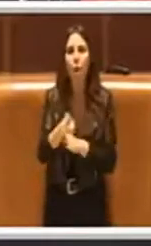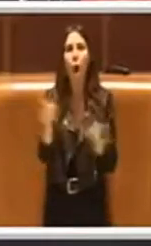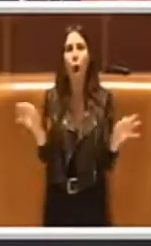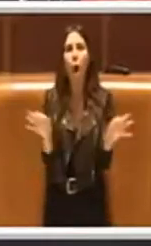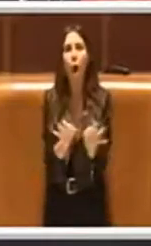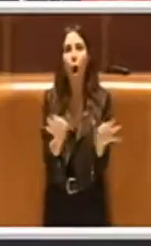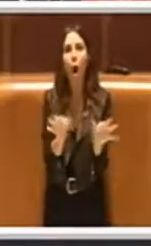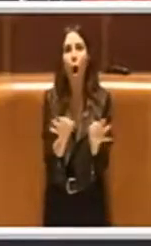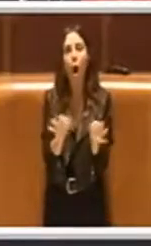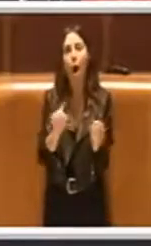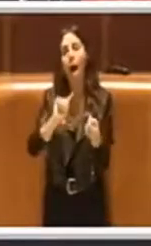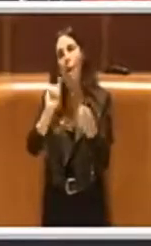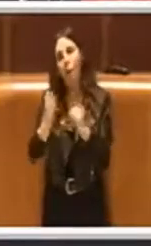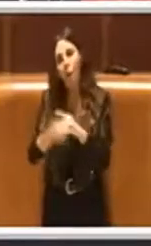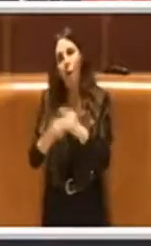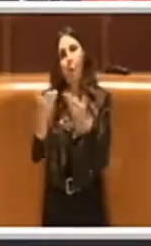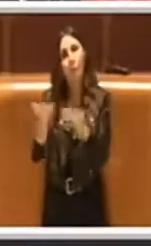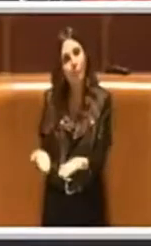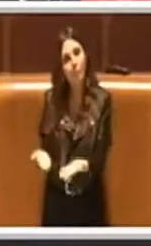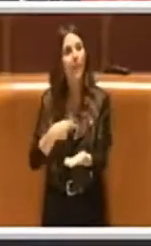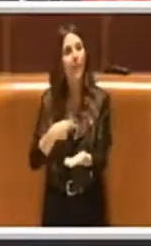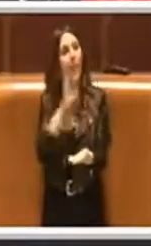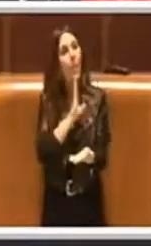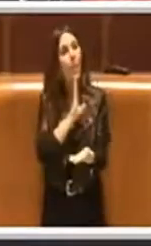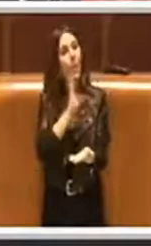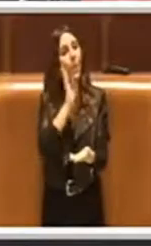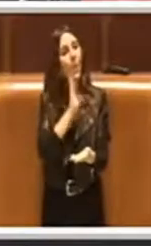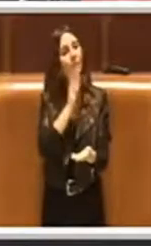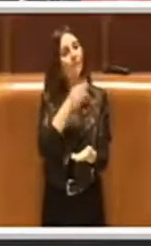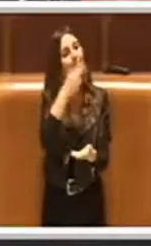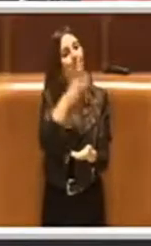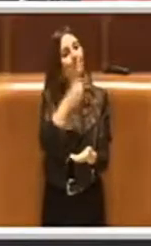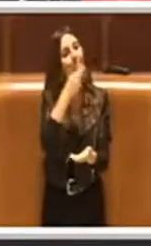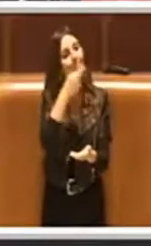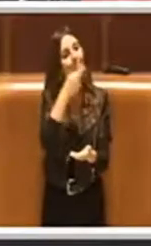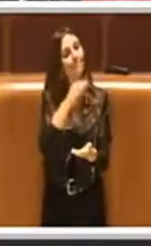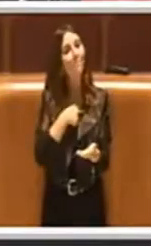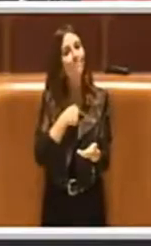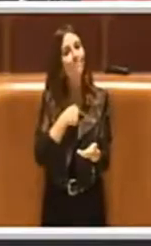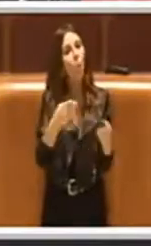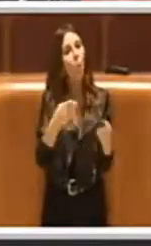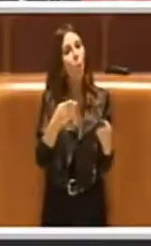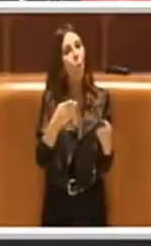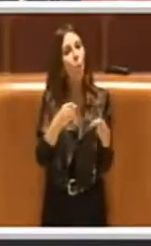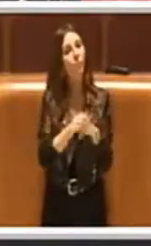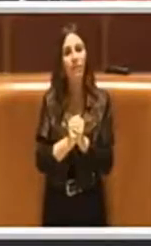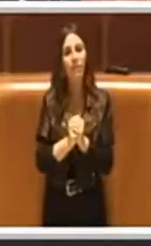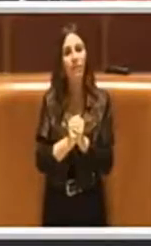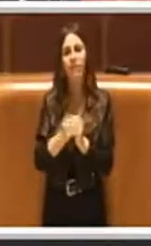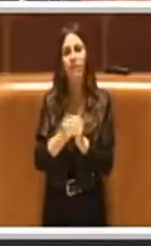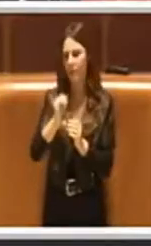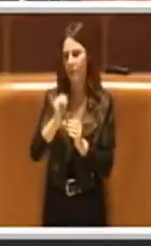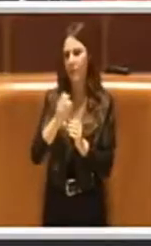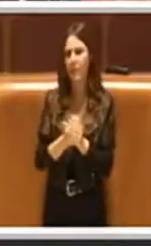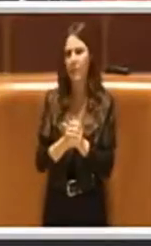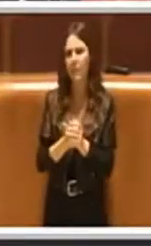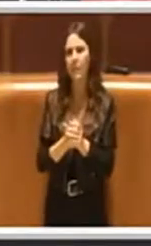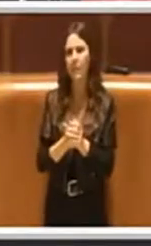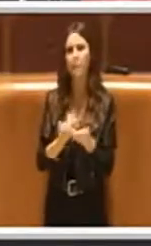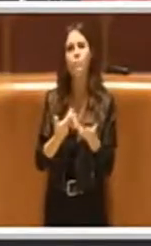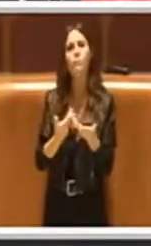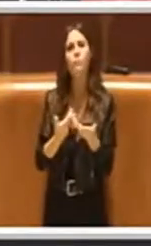caso invece si riesce a concludere da generare intervento con la variazione se sì ma rimangono a finanziamenti intervento